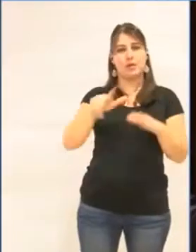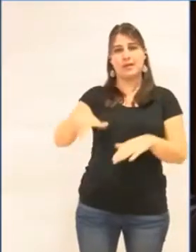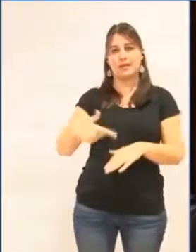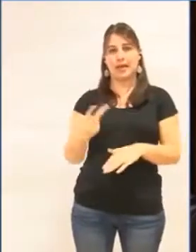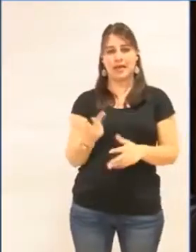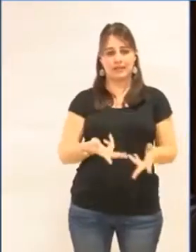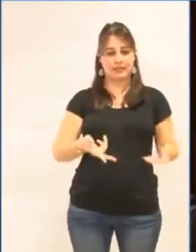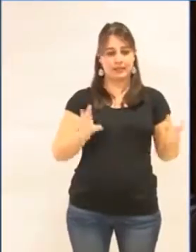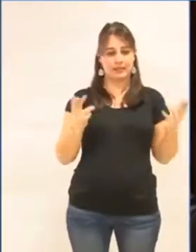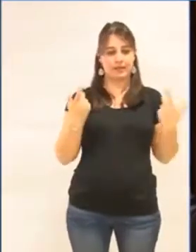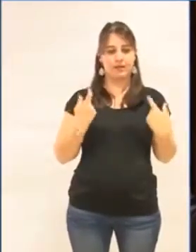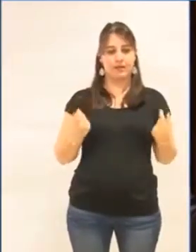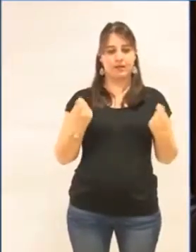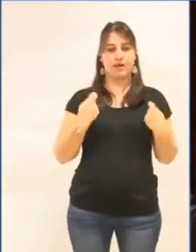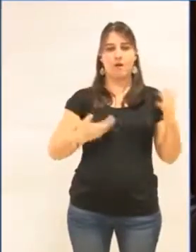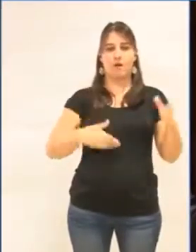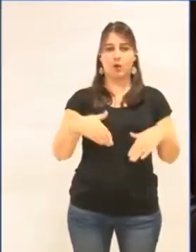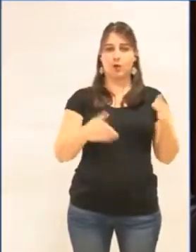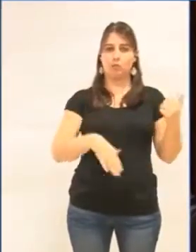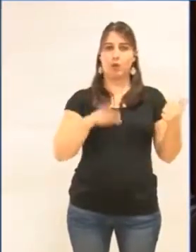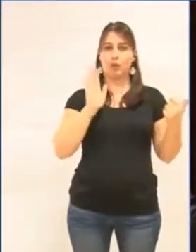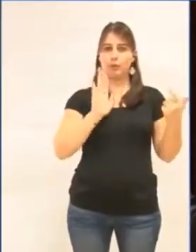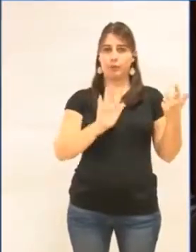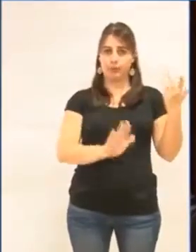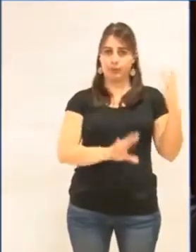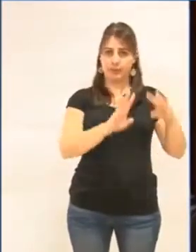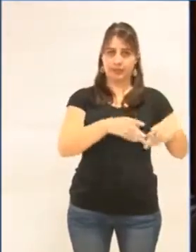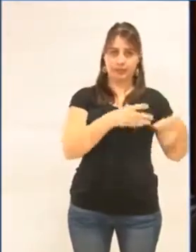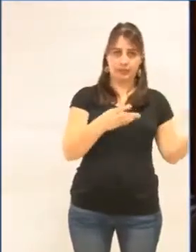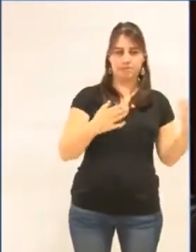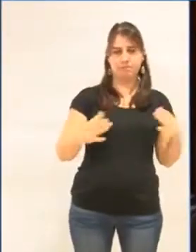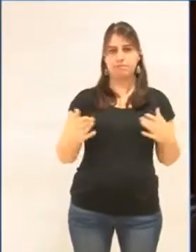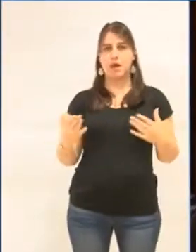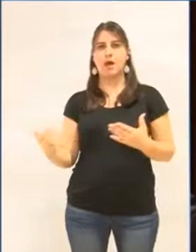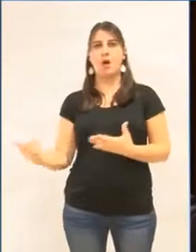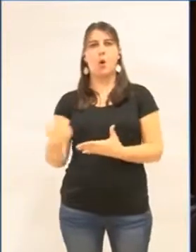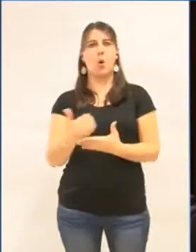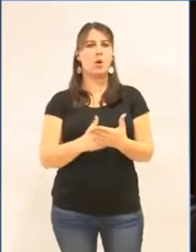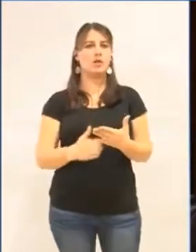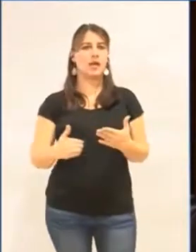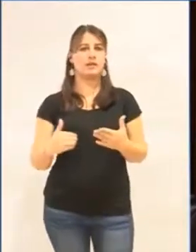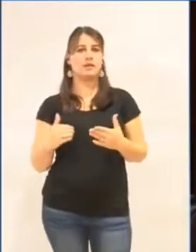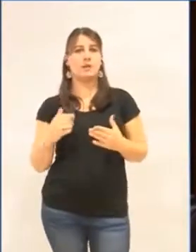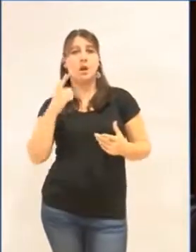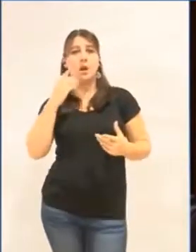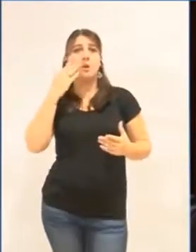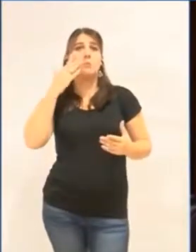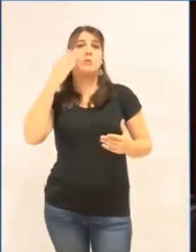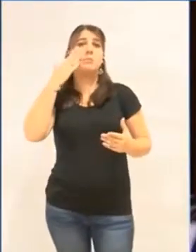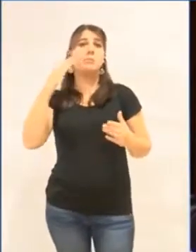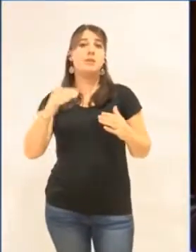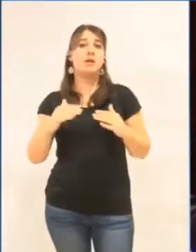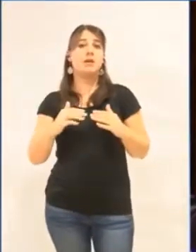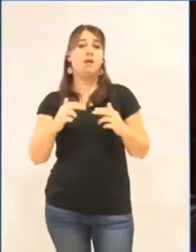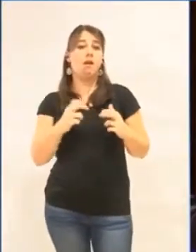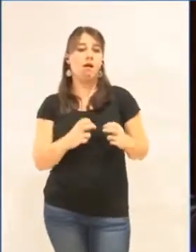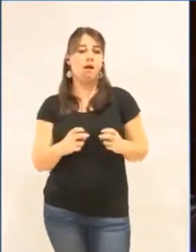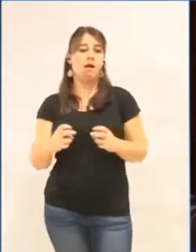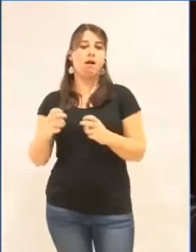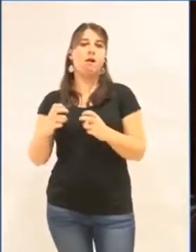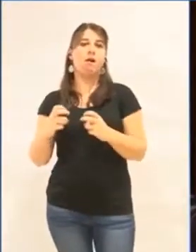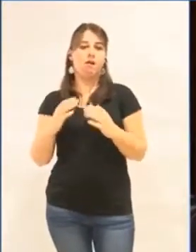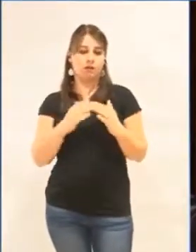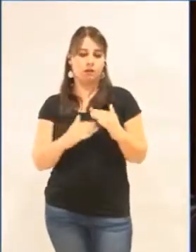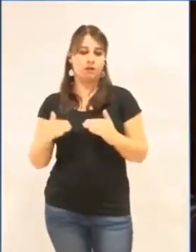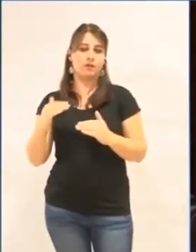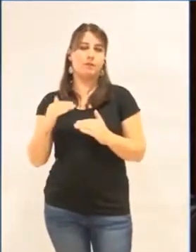de fonctionnement sont précisément déterminées, alors que les recettes sont légèrement surévaluées par prudence. À compter de 2015,